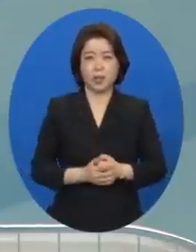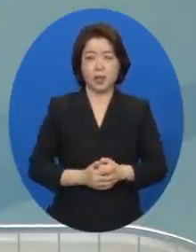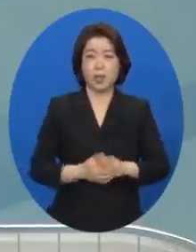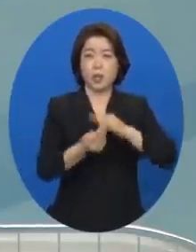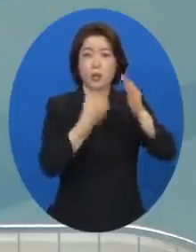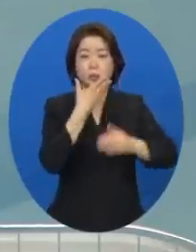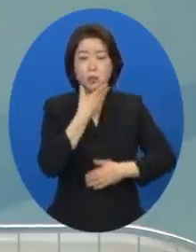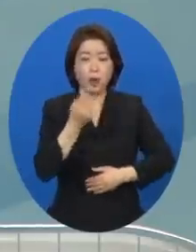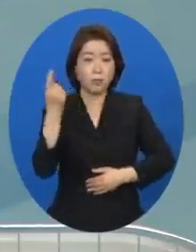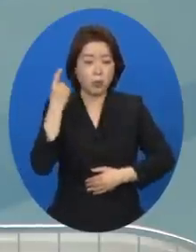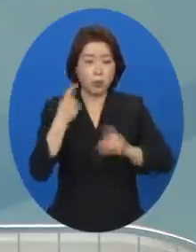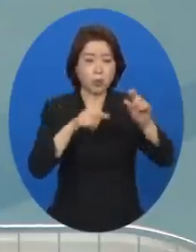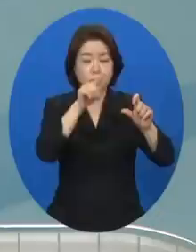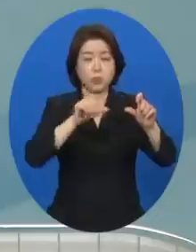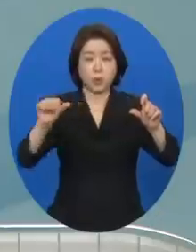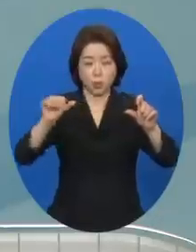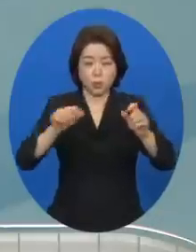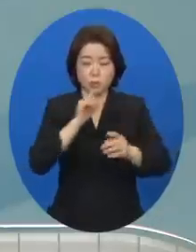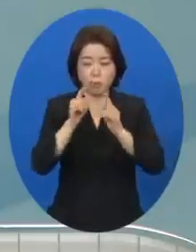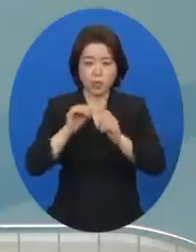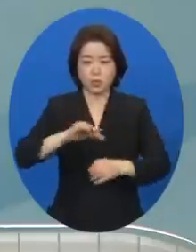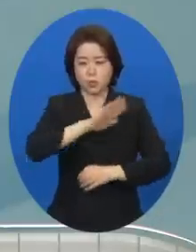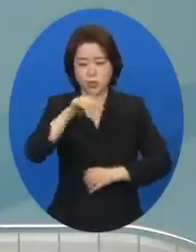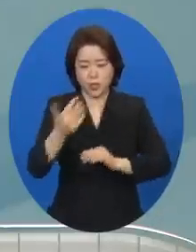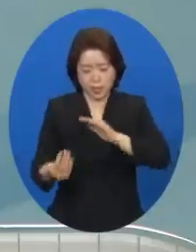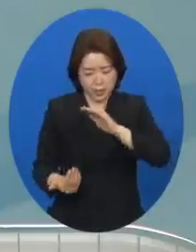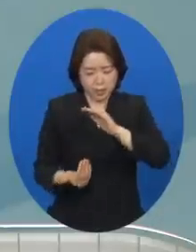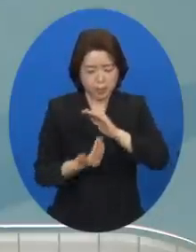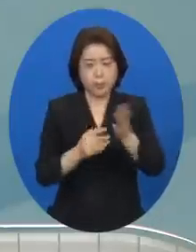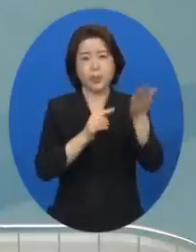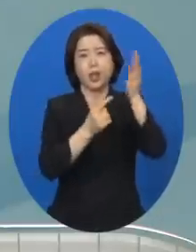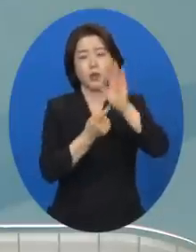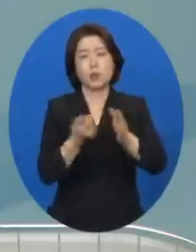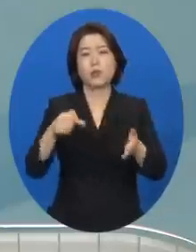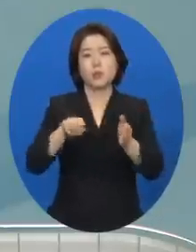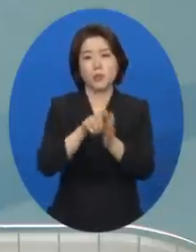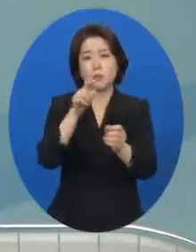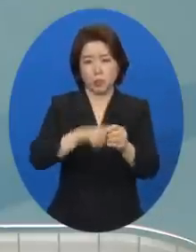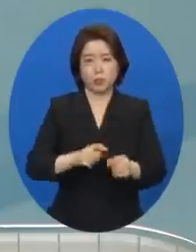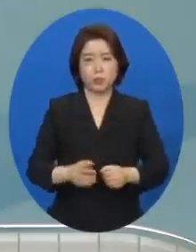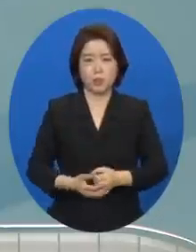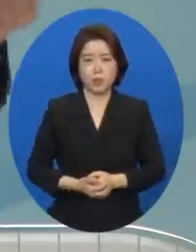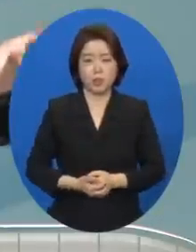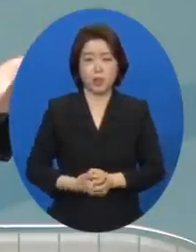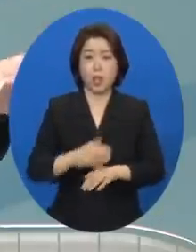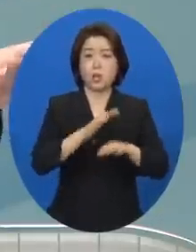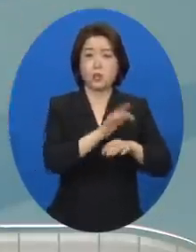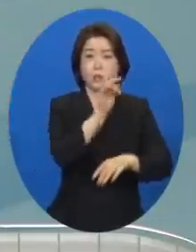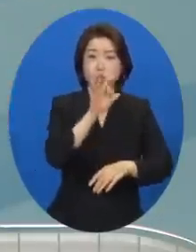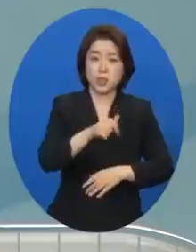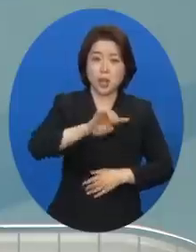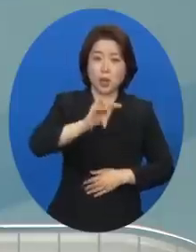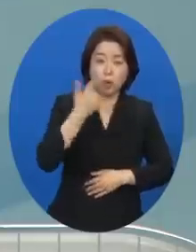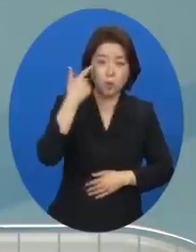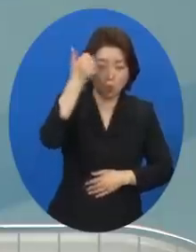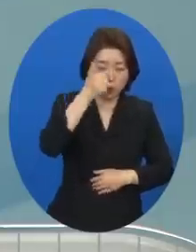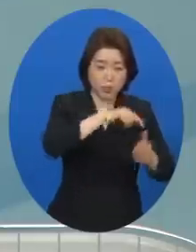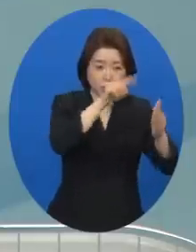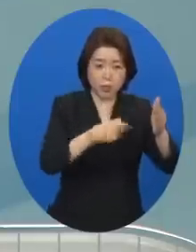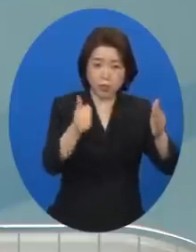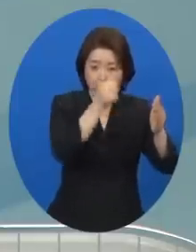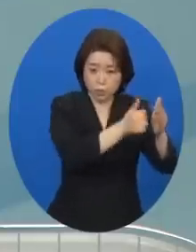15장 5절 말씀이 우리에게 실제 가 되기 위해서요 손해 오 목사는 만약에 쓴 주님은 우리 안에도